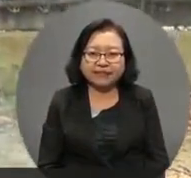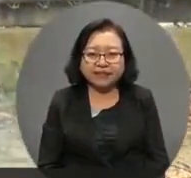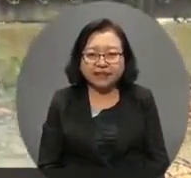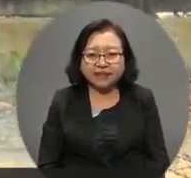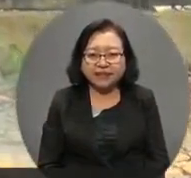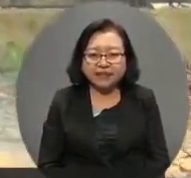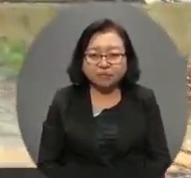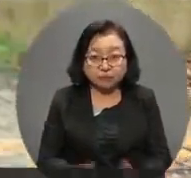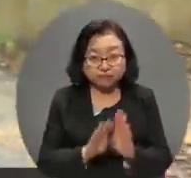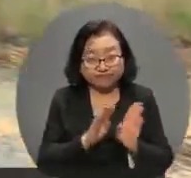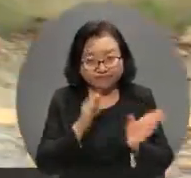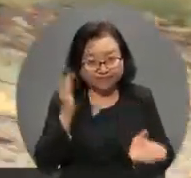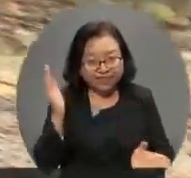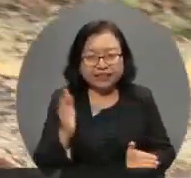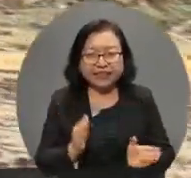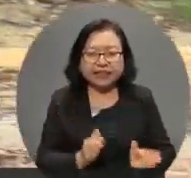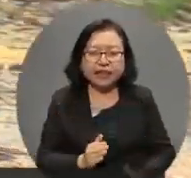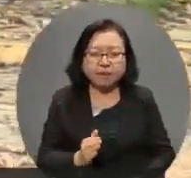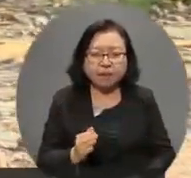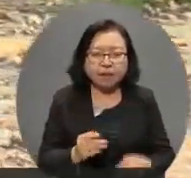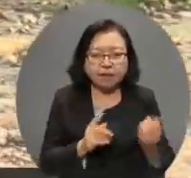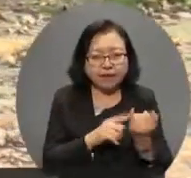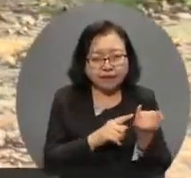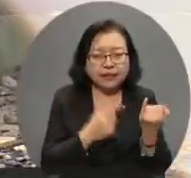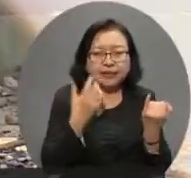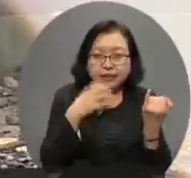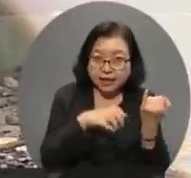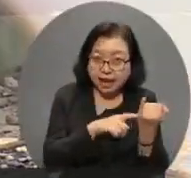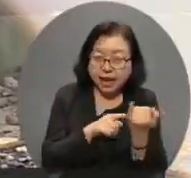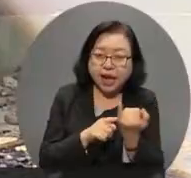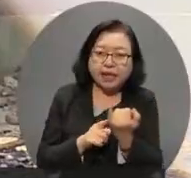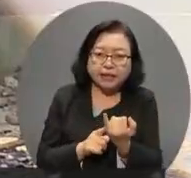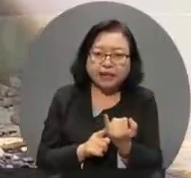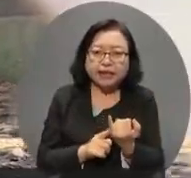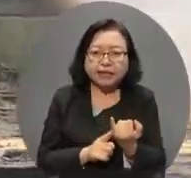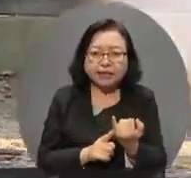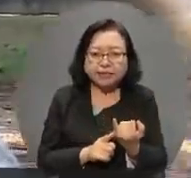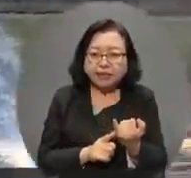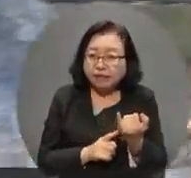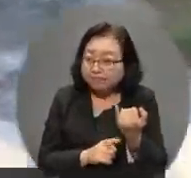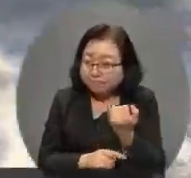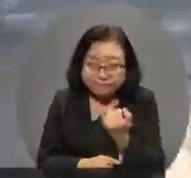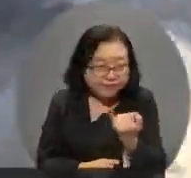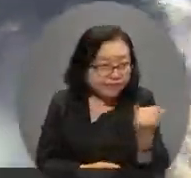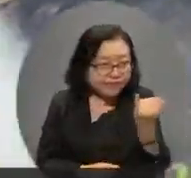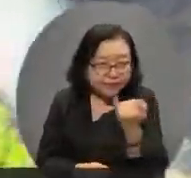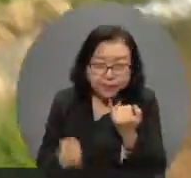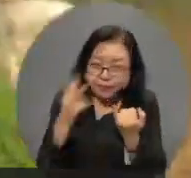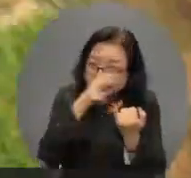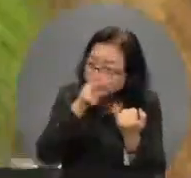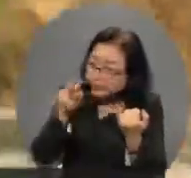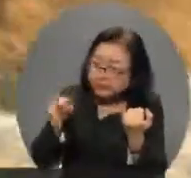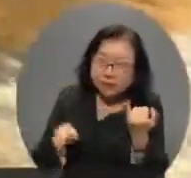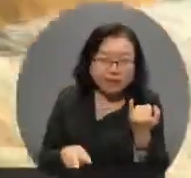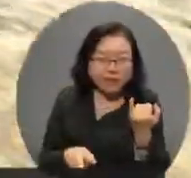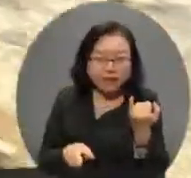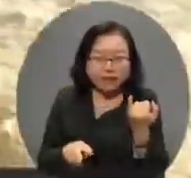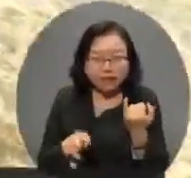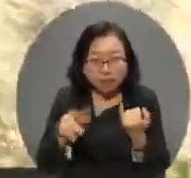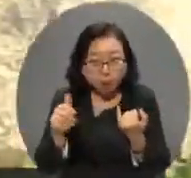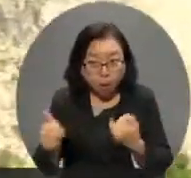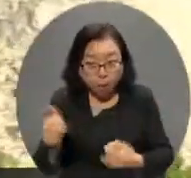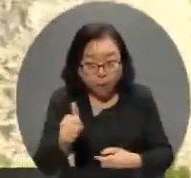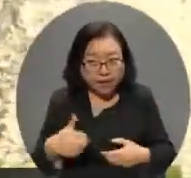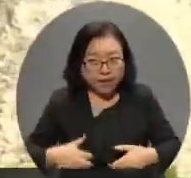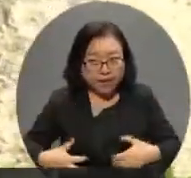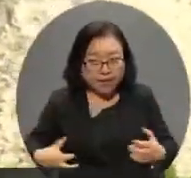문이 열리자 방 사장으로 나온 암사자 도도. 잠시 멈춰서서 주위를 살피더니 먼저 나와 있던